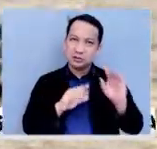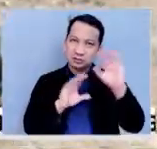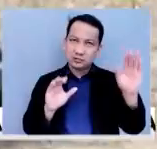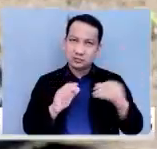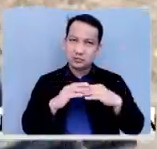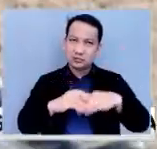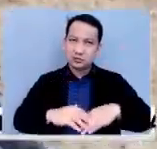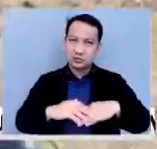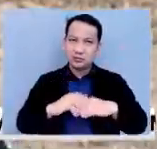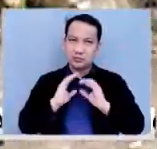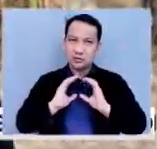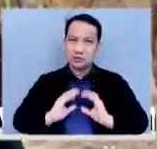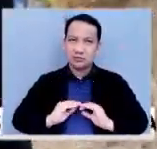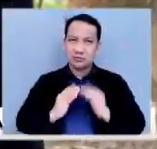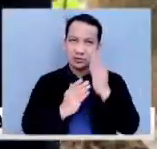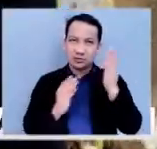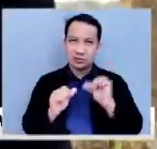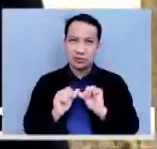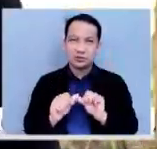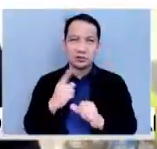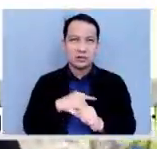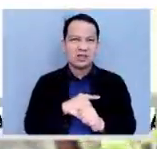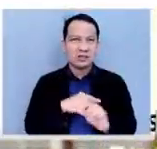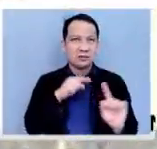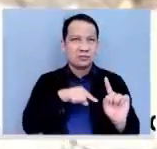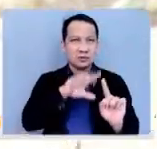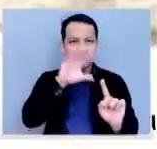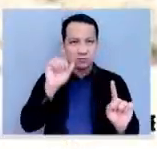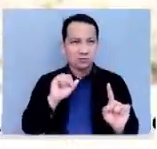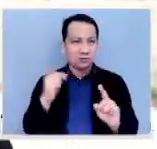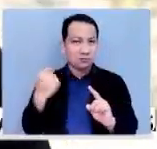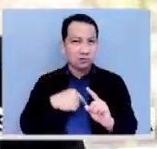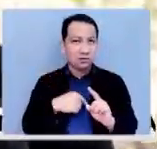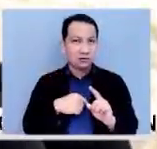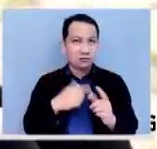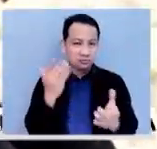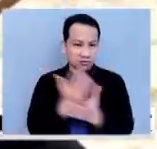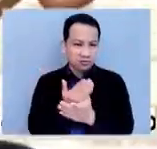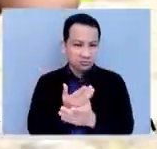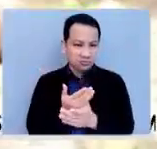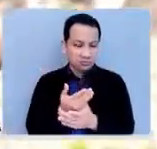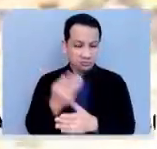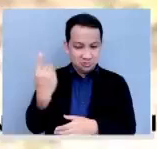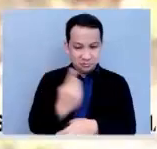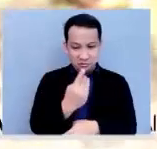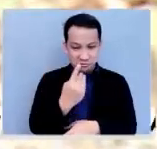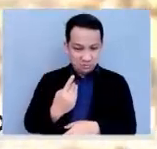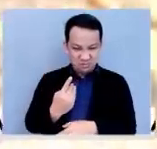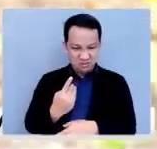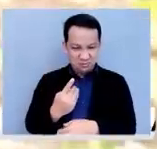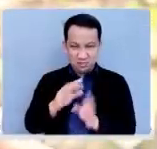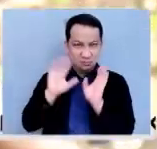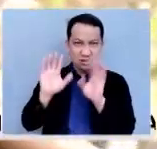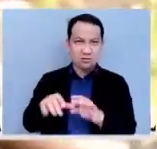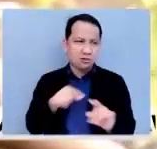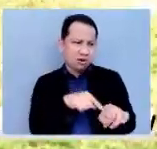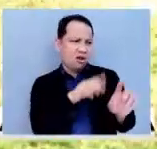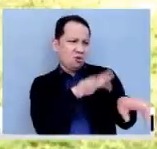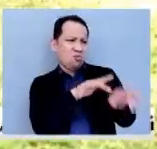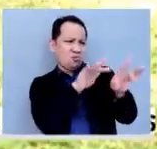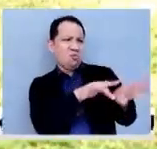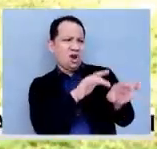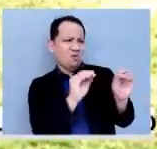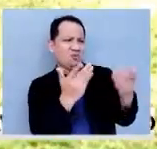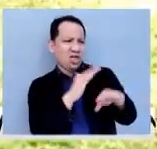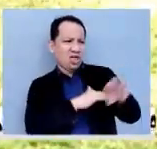at ma-depress, ay ginamit niya ang pangungutya sa kanya para mas magsumikap sa buhay. Ay, kawawa naman siya, walang kamay.